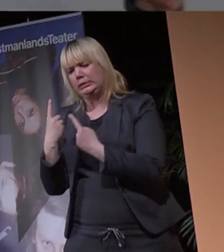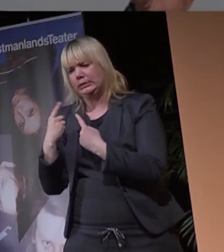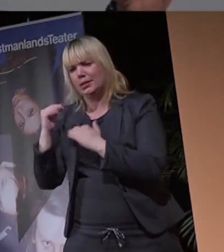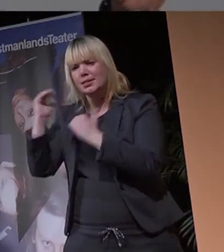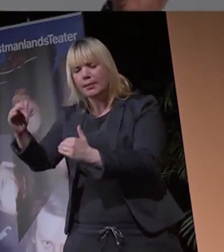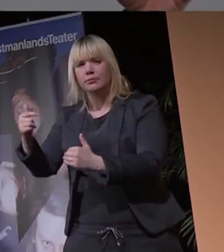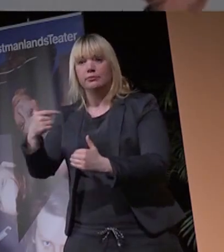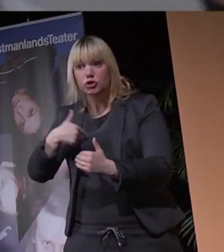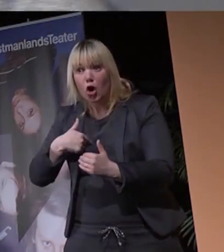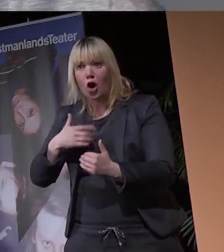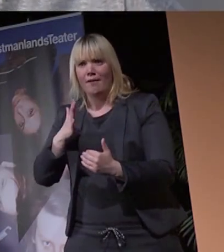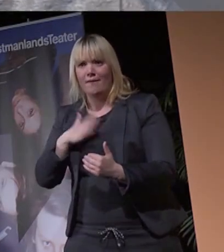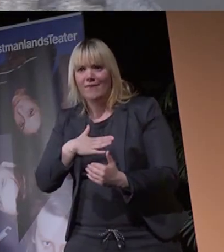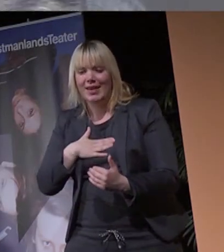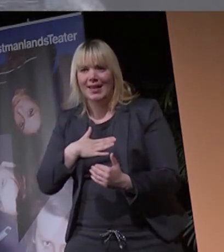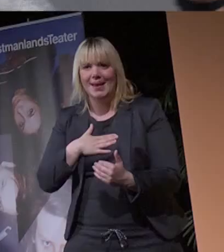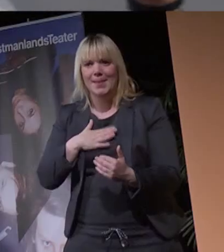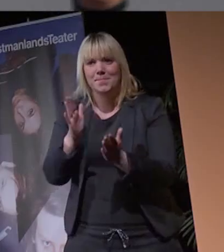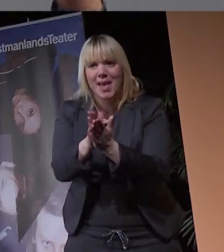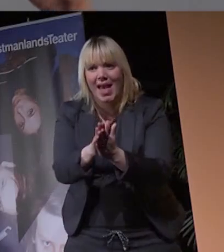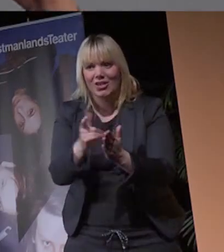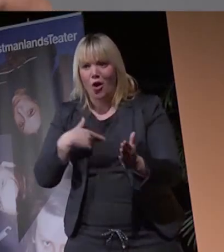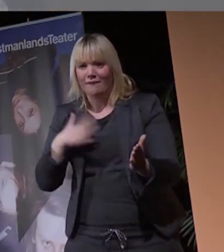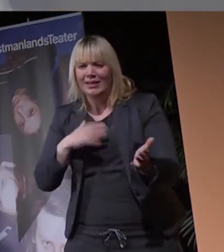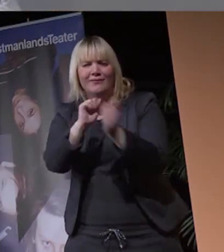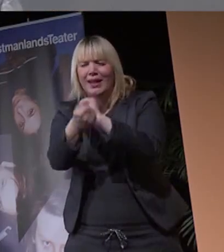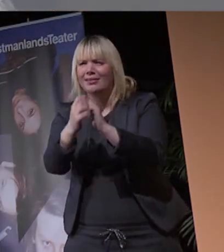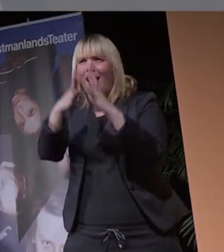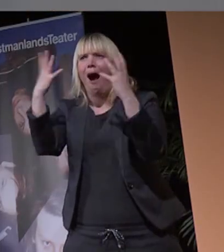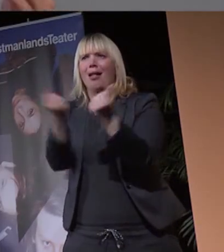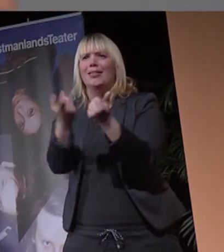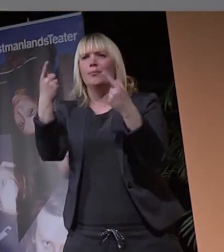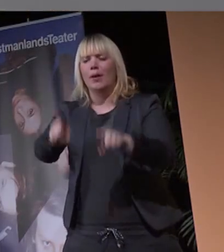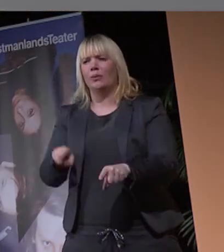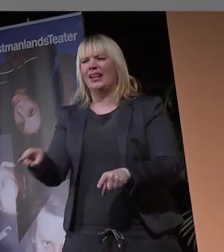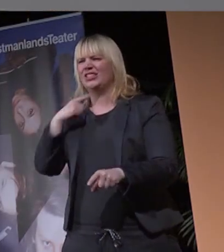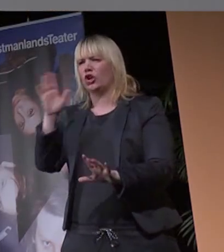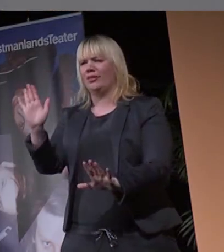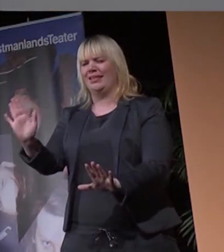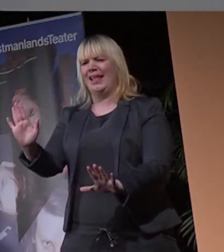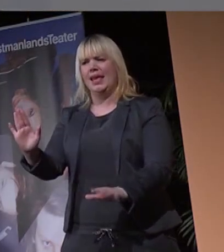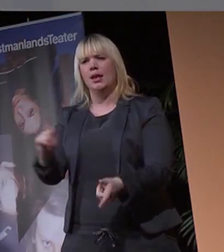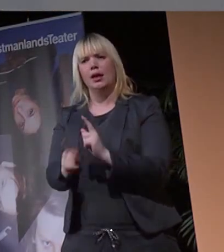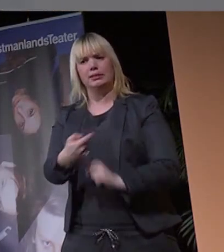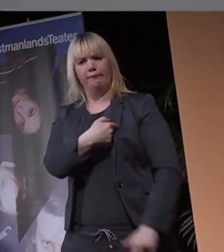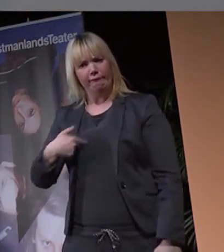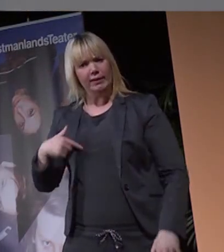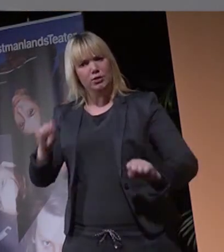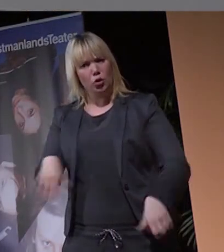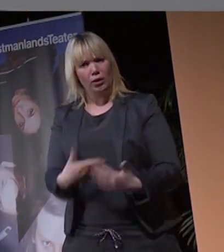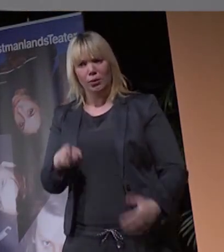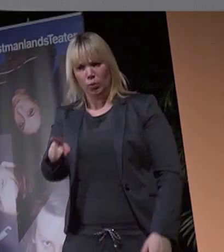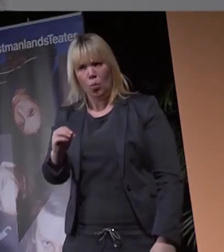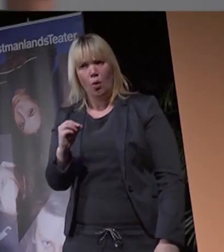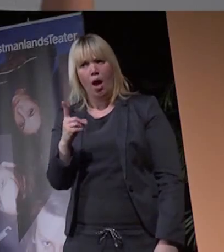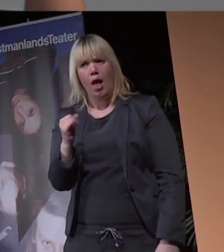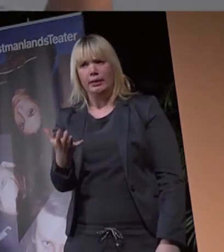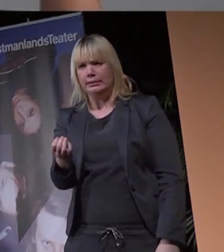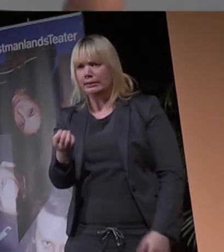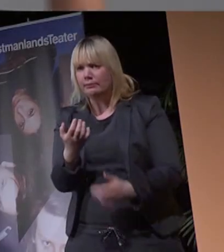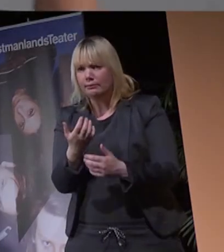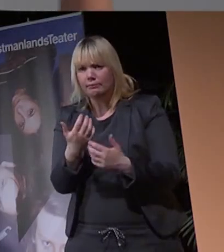därför måste vi hålla oss ifrån. Och det är något som jag har pratat med, inte minst med min andra hälft, alltså Per Olsson, min statssekreterare, som jag pratar